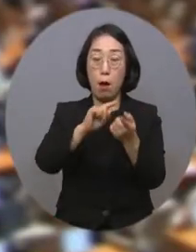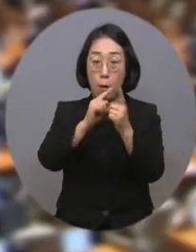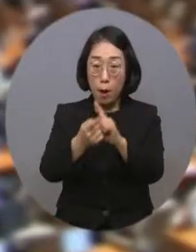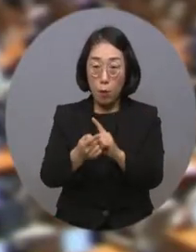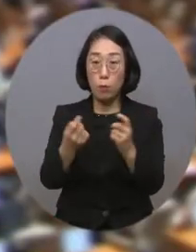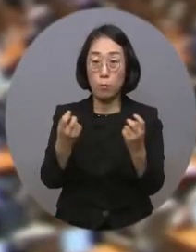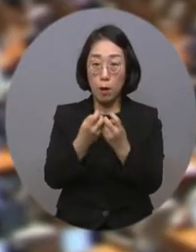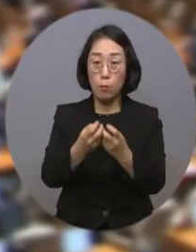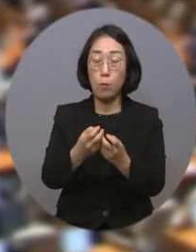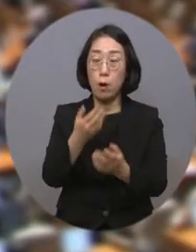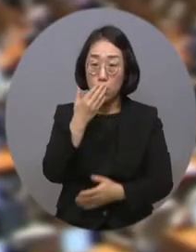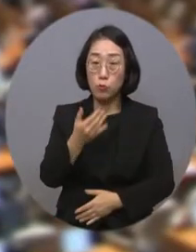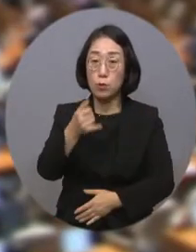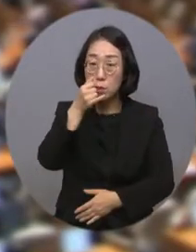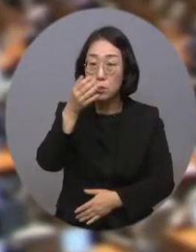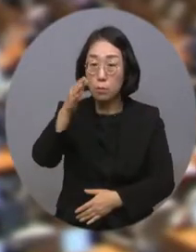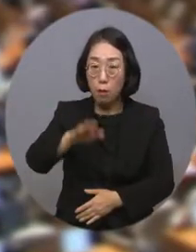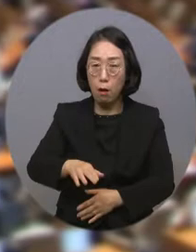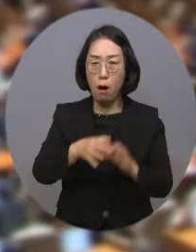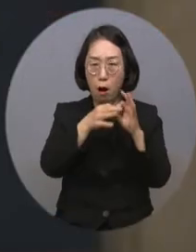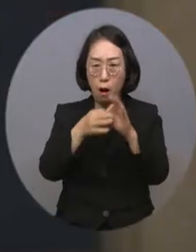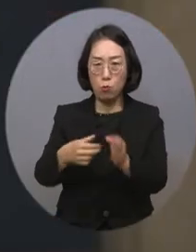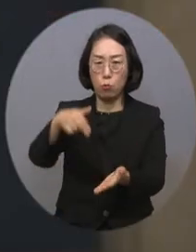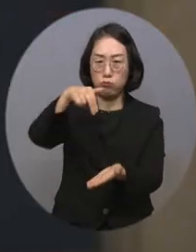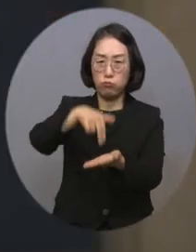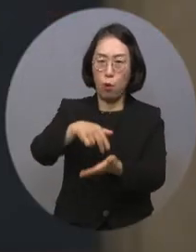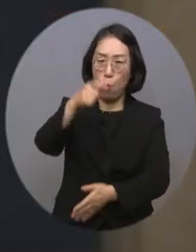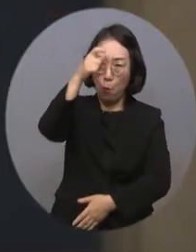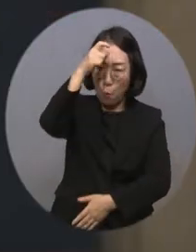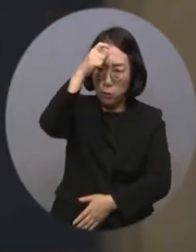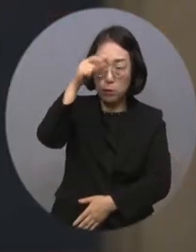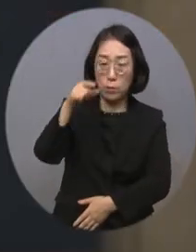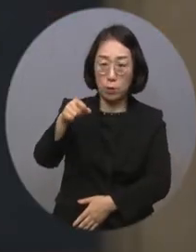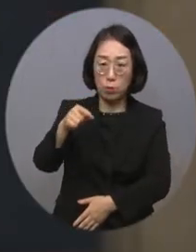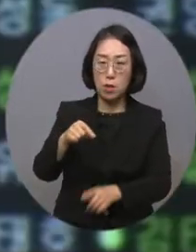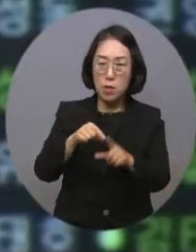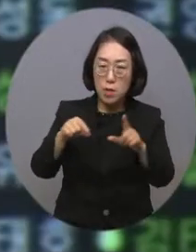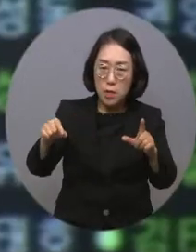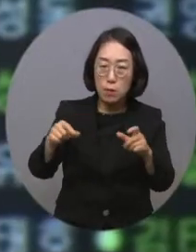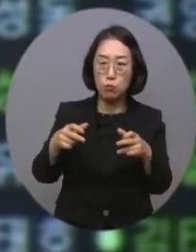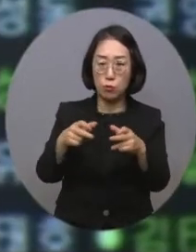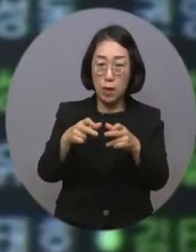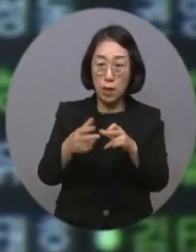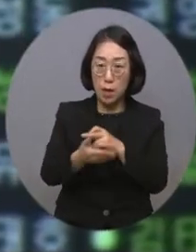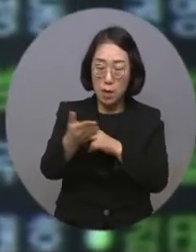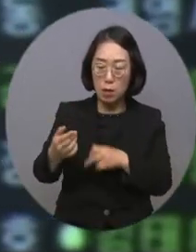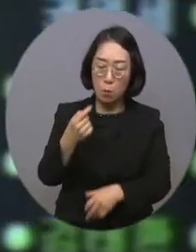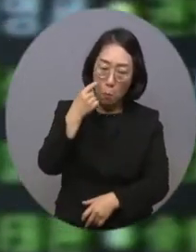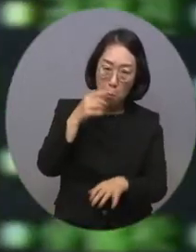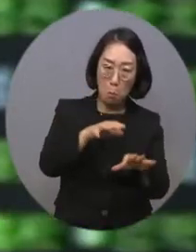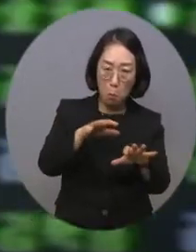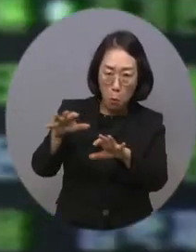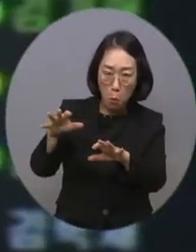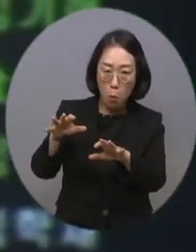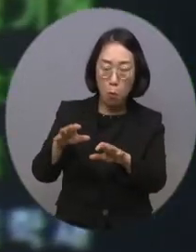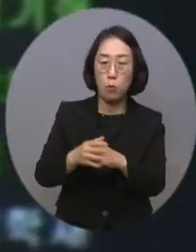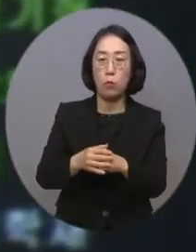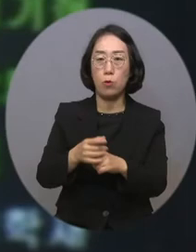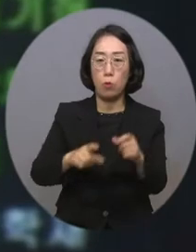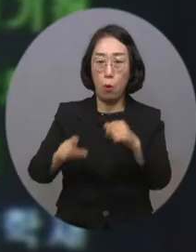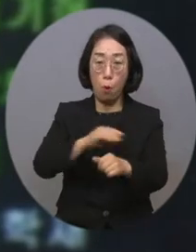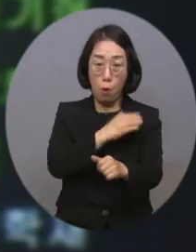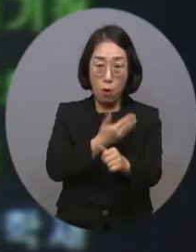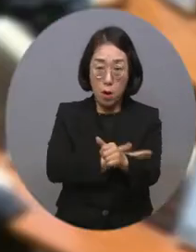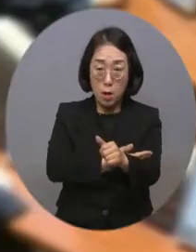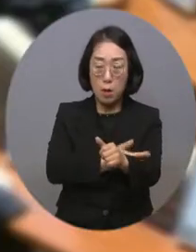방식이 있음에도 기립표결 방식을 고수하는 것은 일부 장애인 의원들의 장애를 부각시키고 정당한